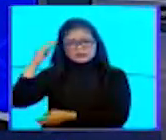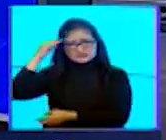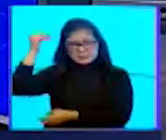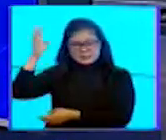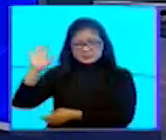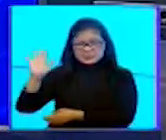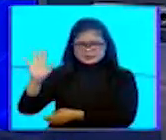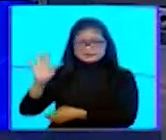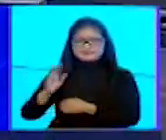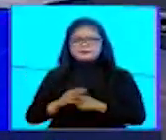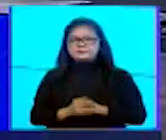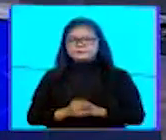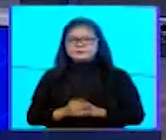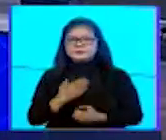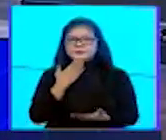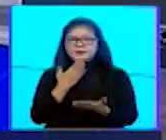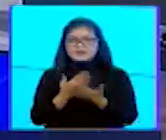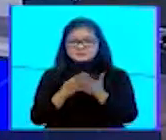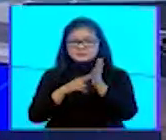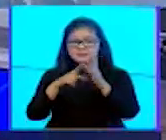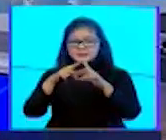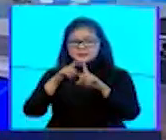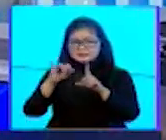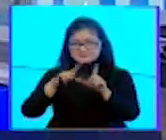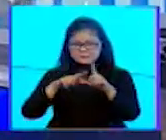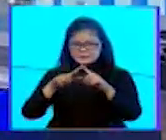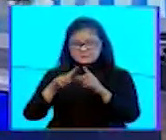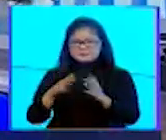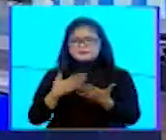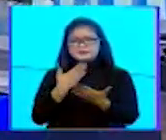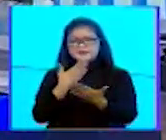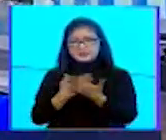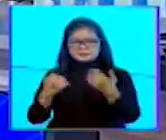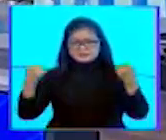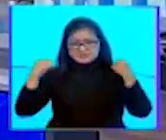Baik, terima kasih Nadia Raisa atas laporannya. Jaga kesehatan dan selamat bertugas kembali.